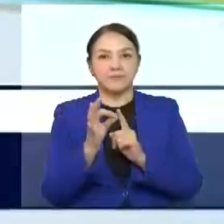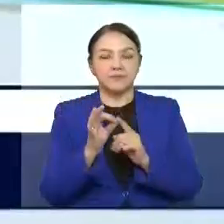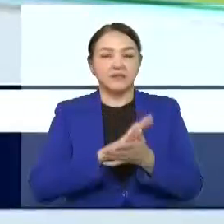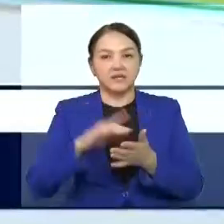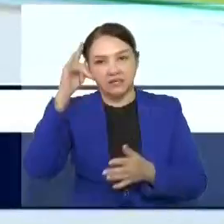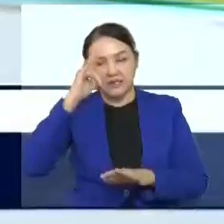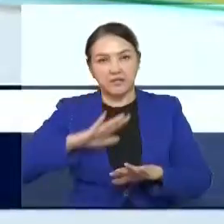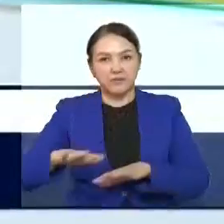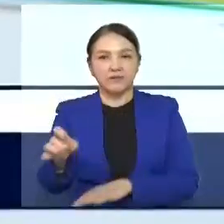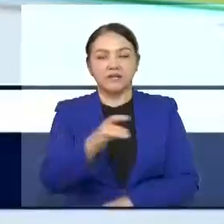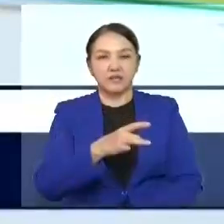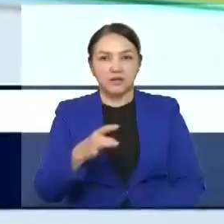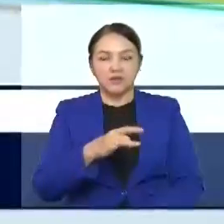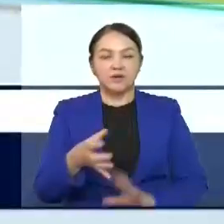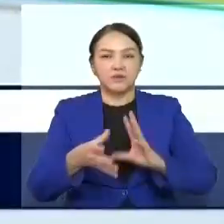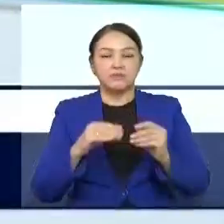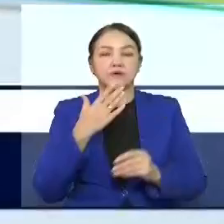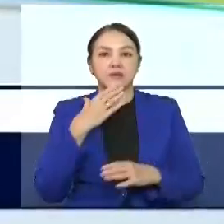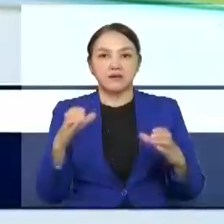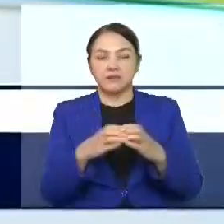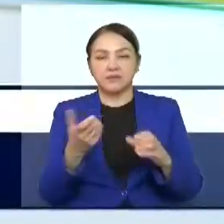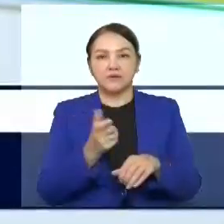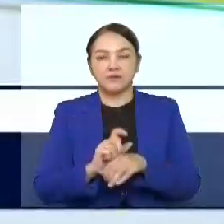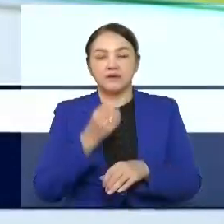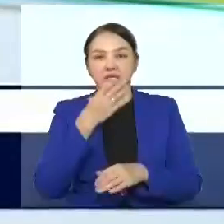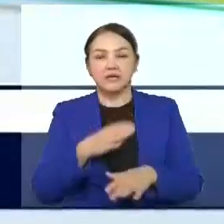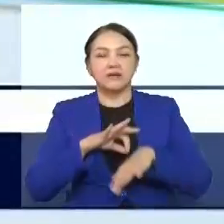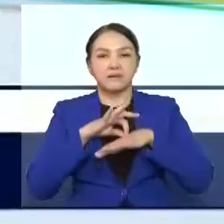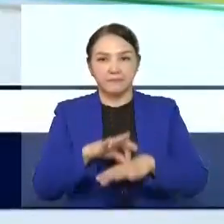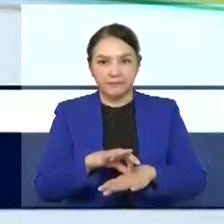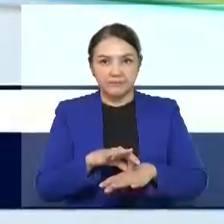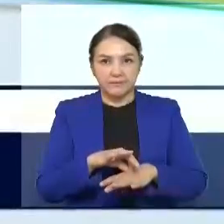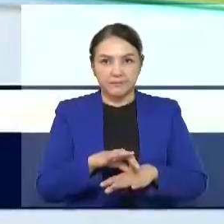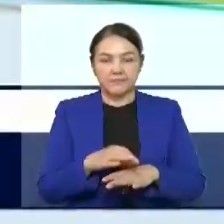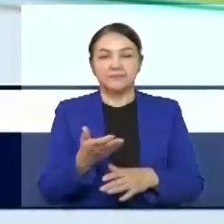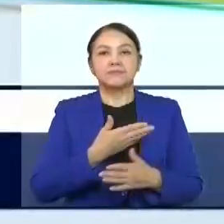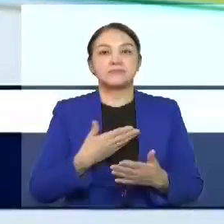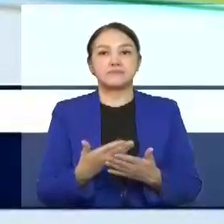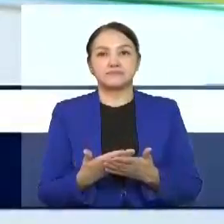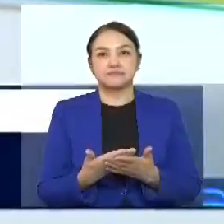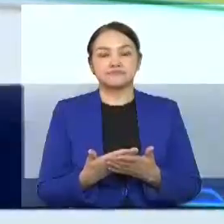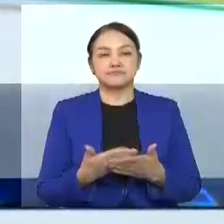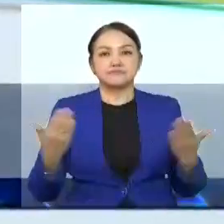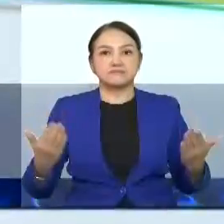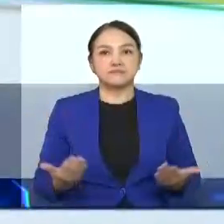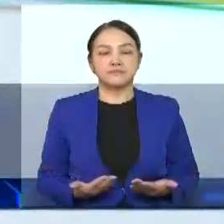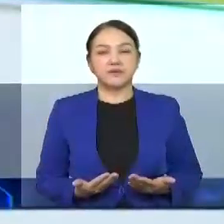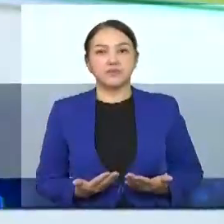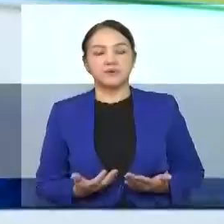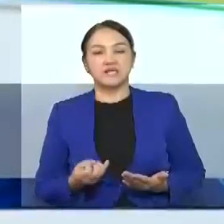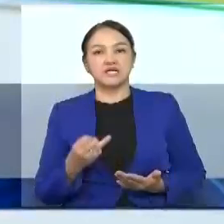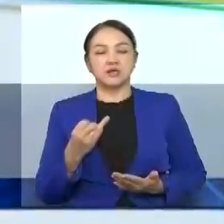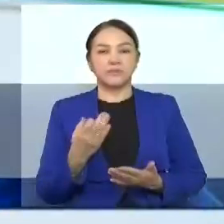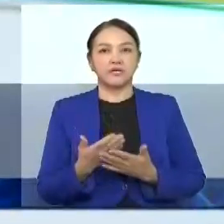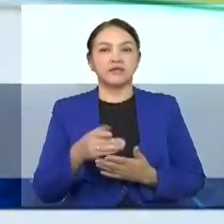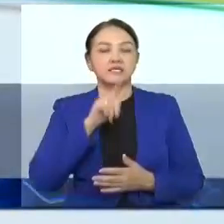Таза Қазақстан республикалық жалпы ұлттық акцияны өте жақсы атап өтті. Бұл жерде біздерде енді өңіріміз бойынша айтатын болсам,